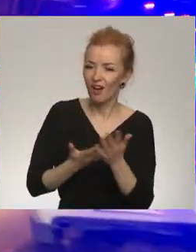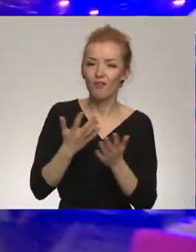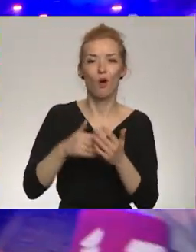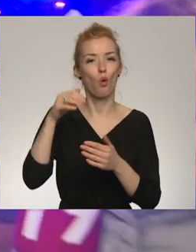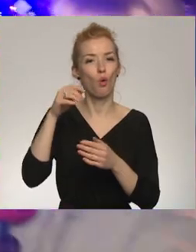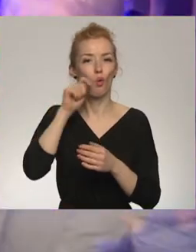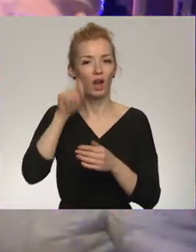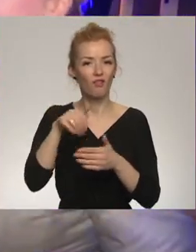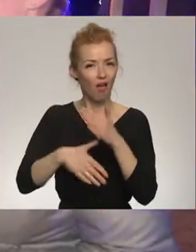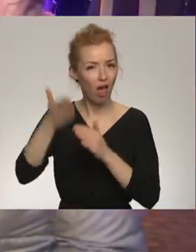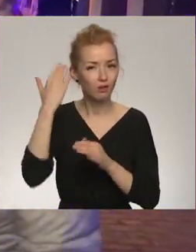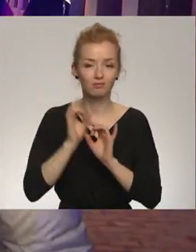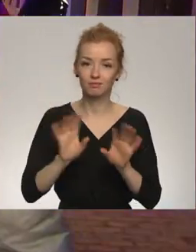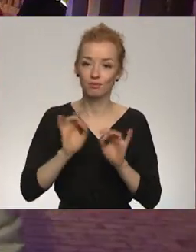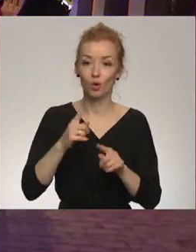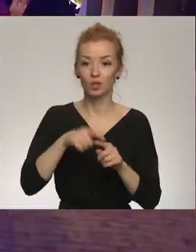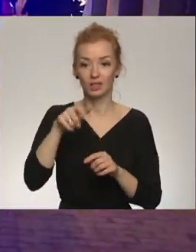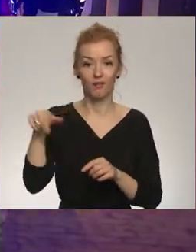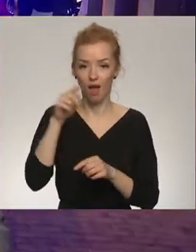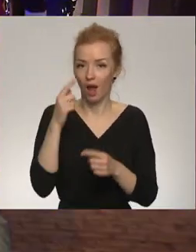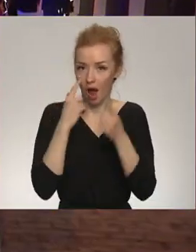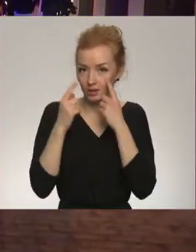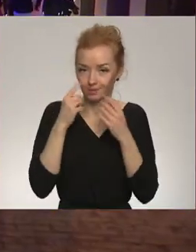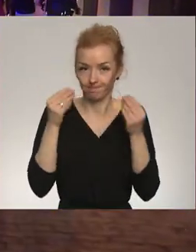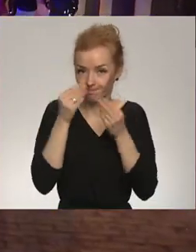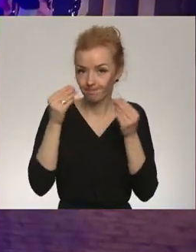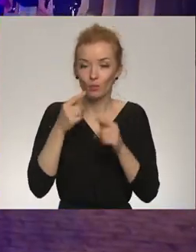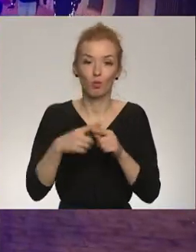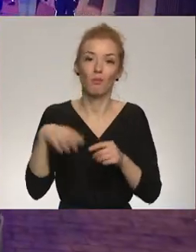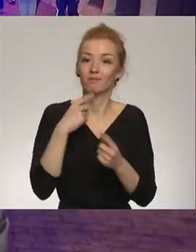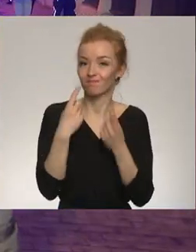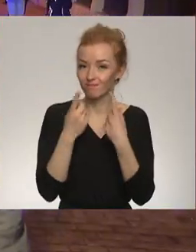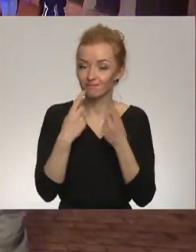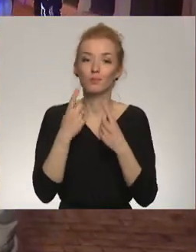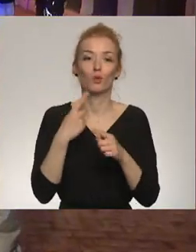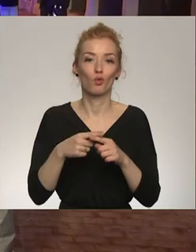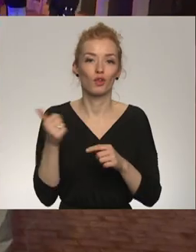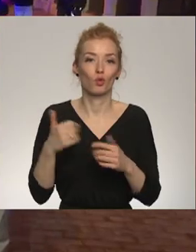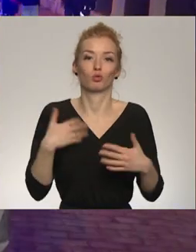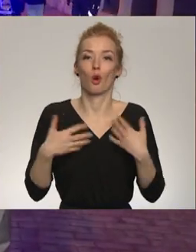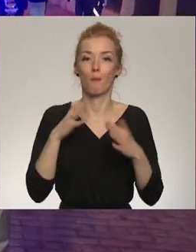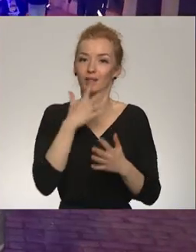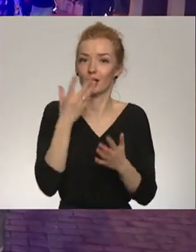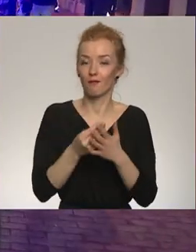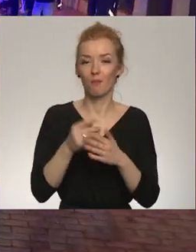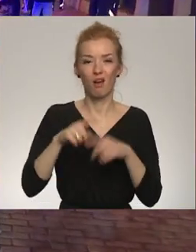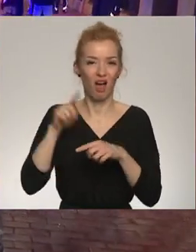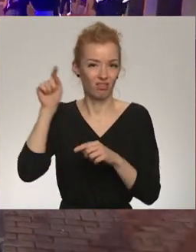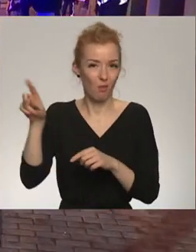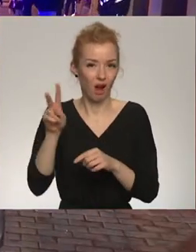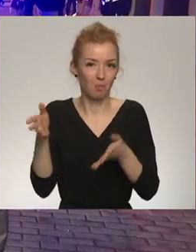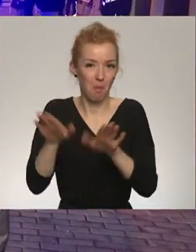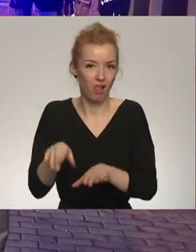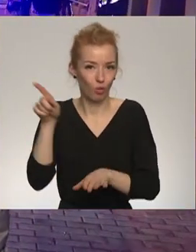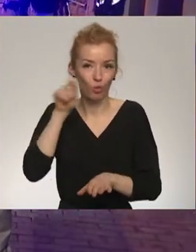vēsturi. Un vairākiem cilvēkiem acīs ir arī asaras, ar kuriem mēs arī aprunājāmies. Viņi atzina, ka bažījās par saviem tuviniekiem, kuri palikuši